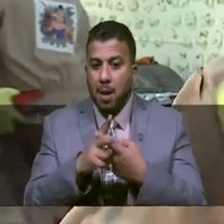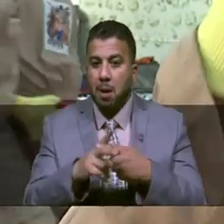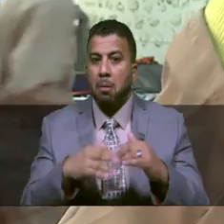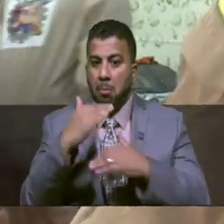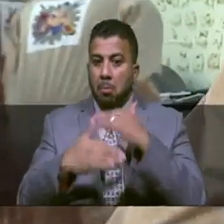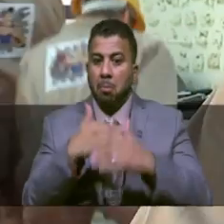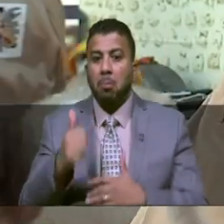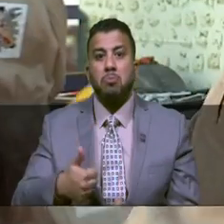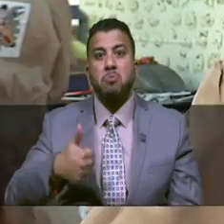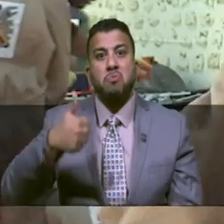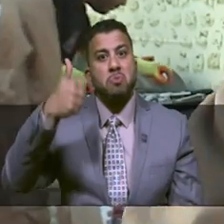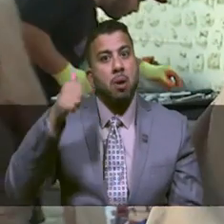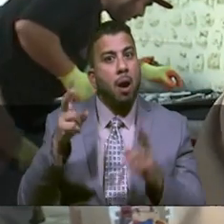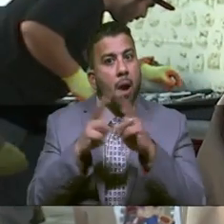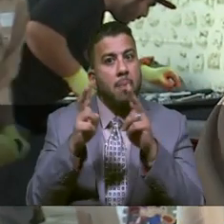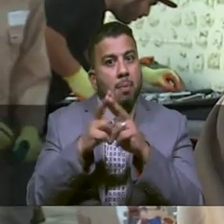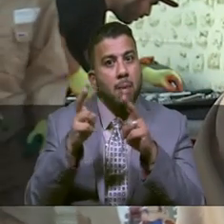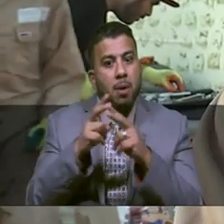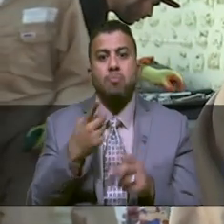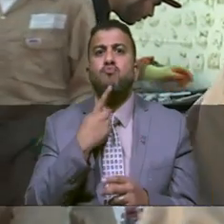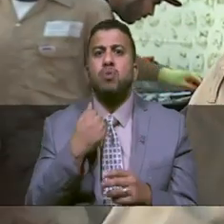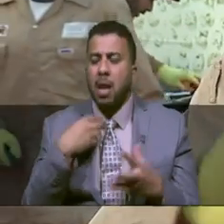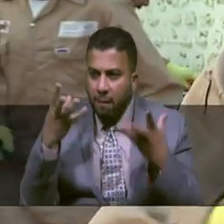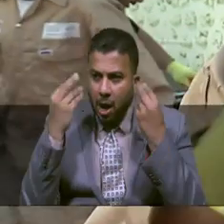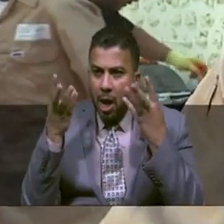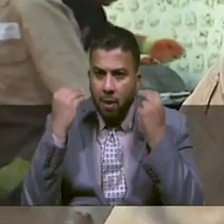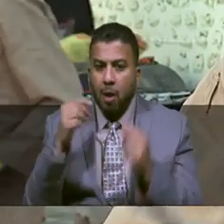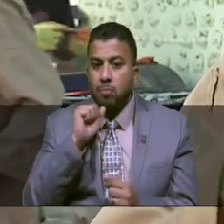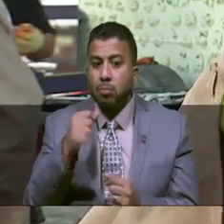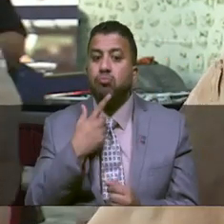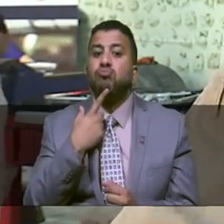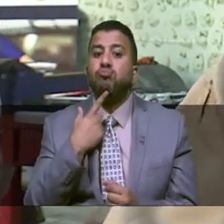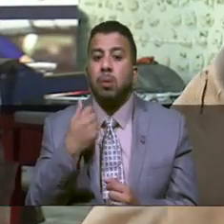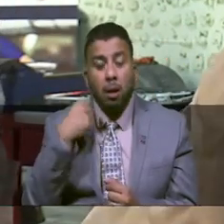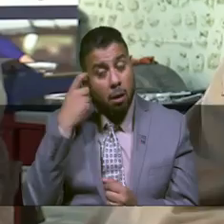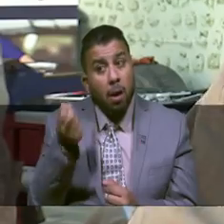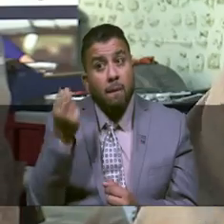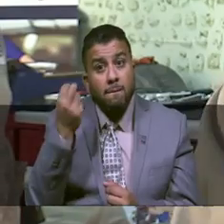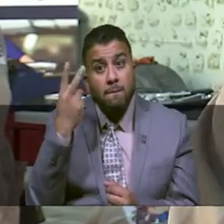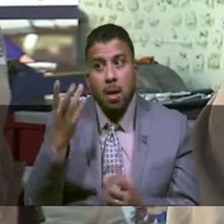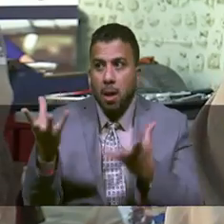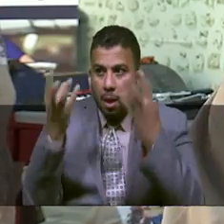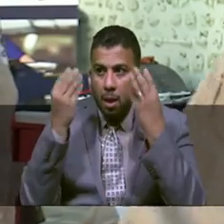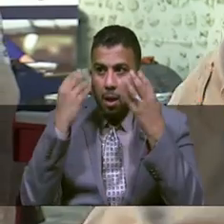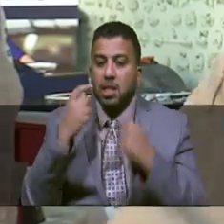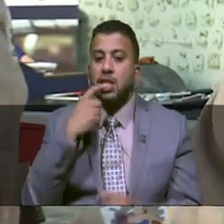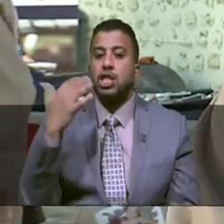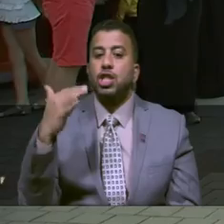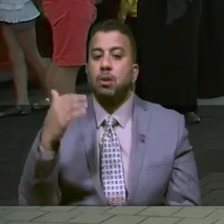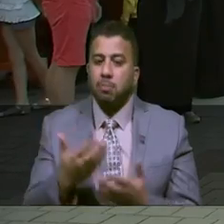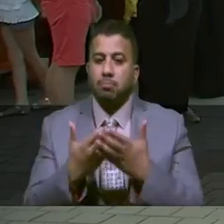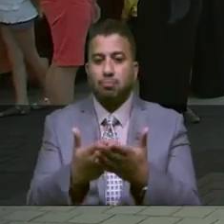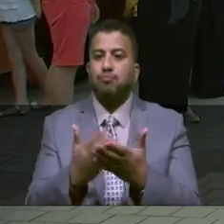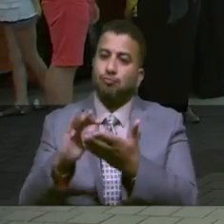سريع وتكنولوجيا، وحبيت اني اشارككم وقد ما عندي من الاشياء والافكار وهذا اضيف حق الشباب واطالع اعين